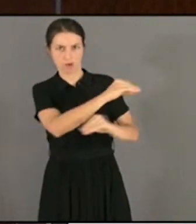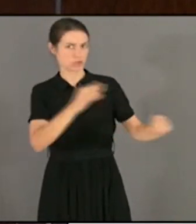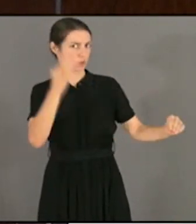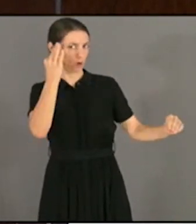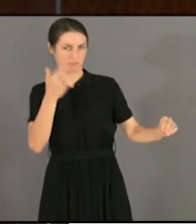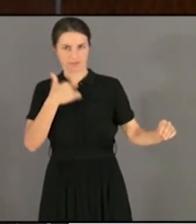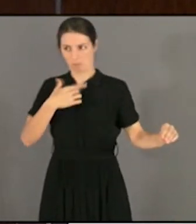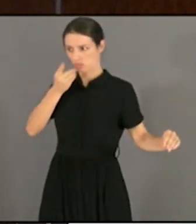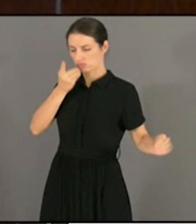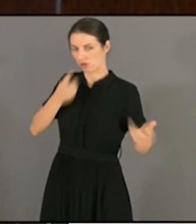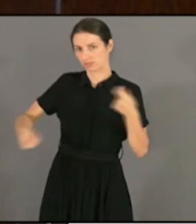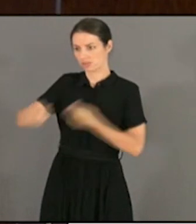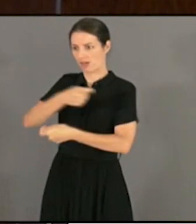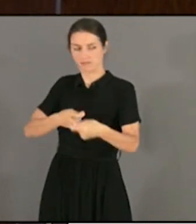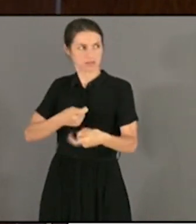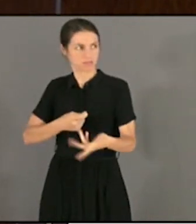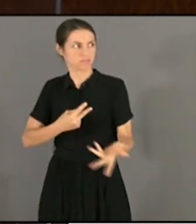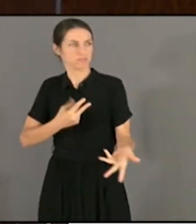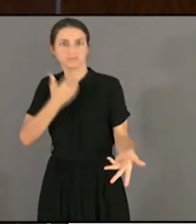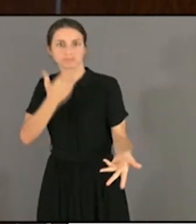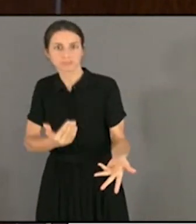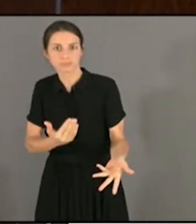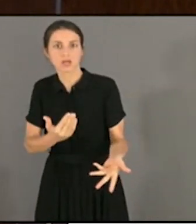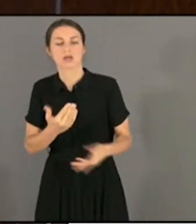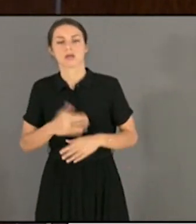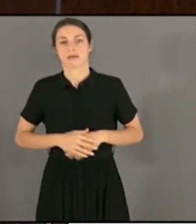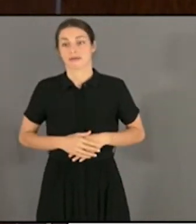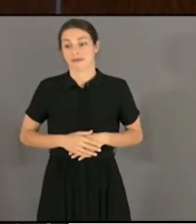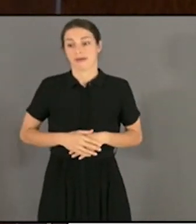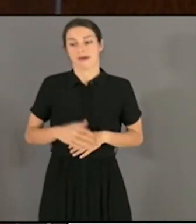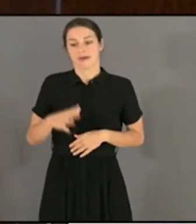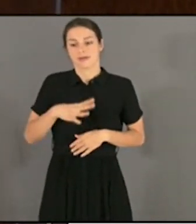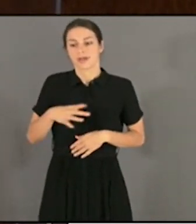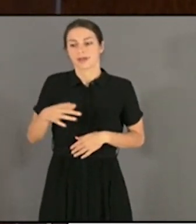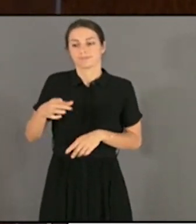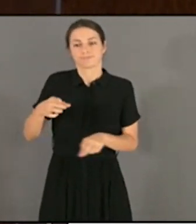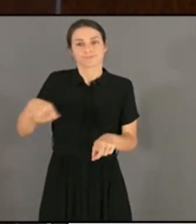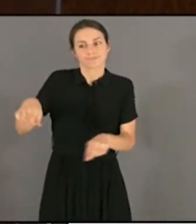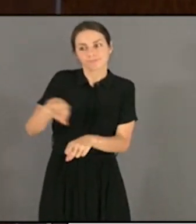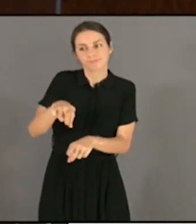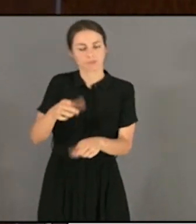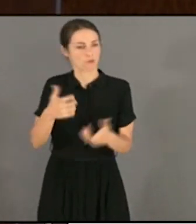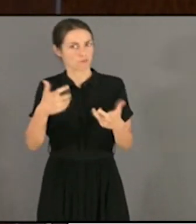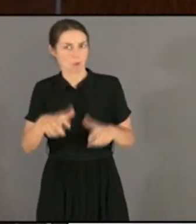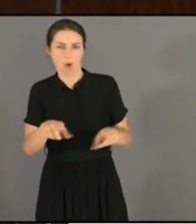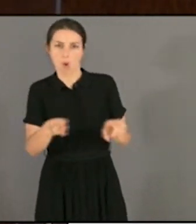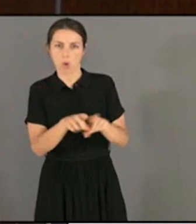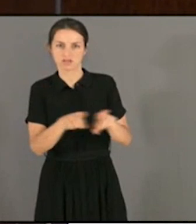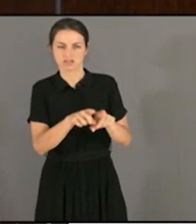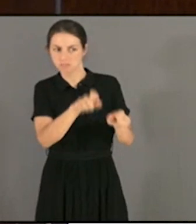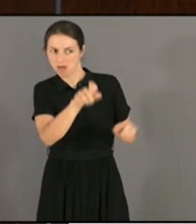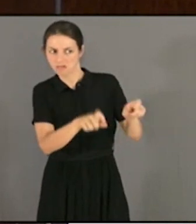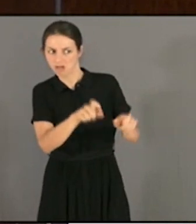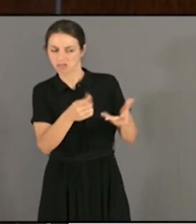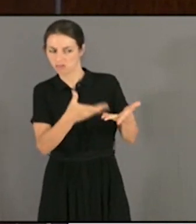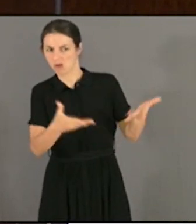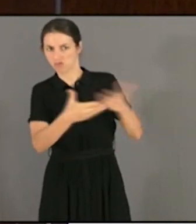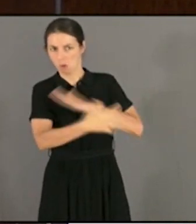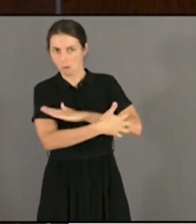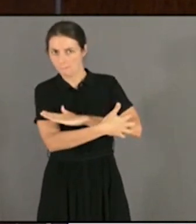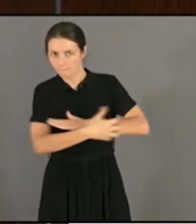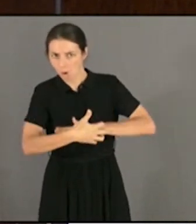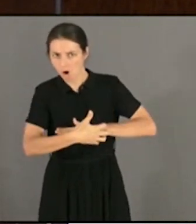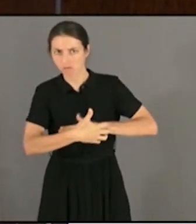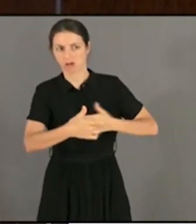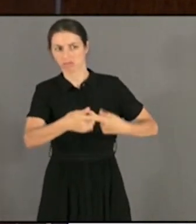les habitants qui ne souhaitent pas voir arriver de la misère et en réalité du trafic aussi, en tout genre,